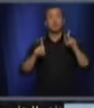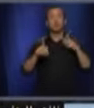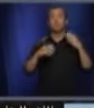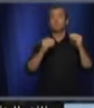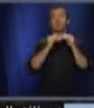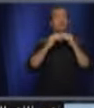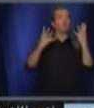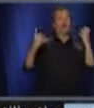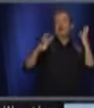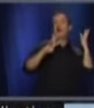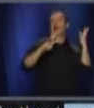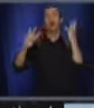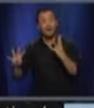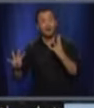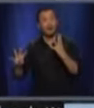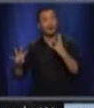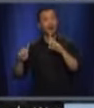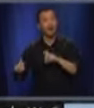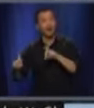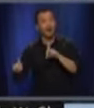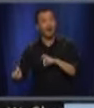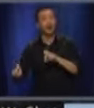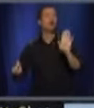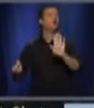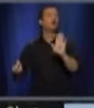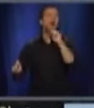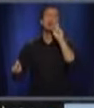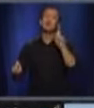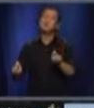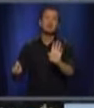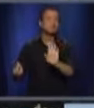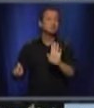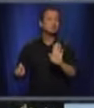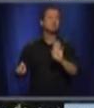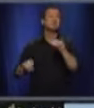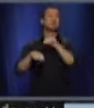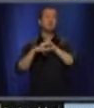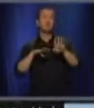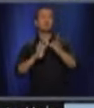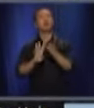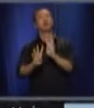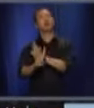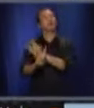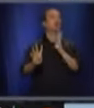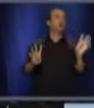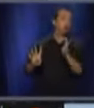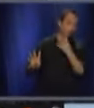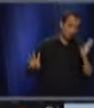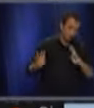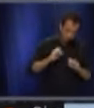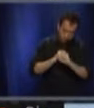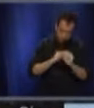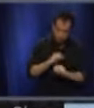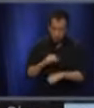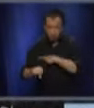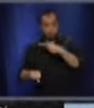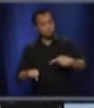ont tendance à se précipiter pour se soumettre à un test, ce qui n'est pas vraiment nécessaire et ça entraîne des